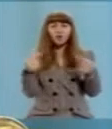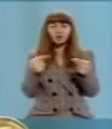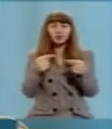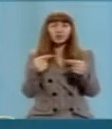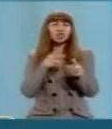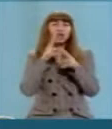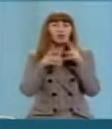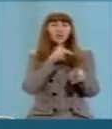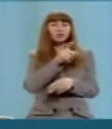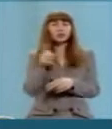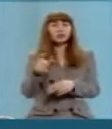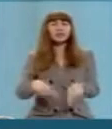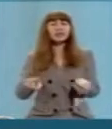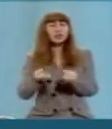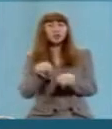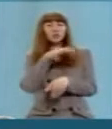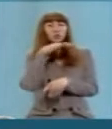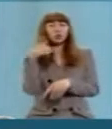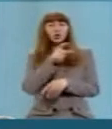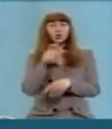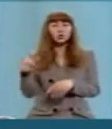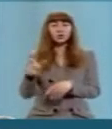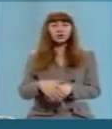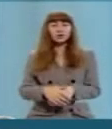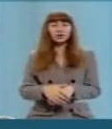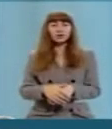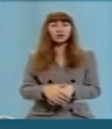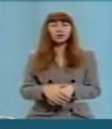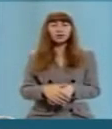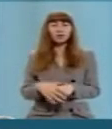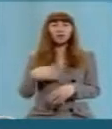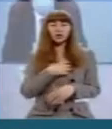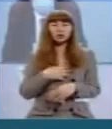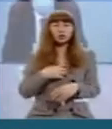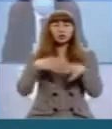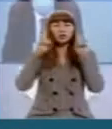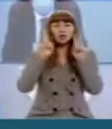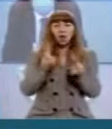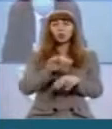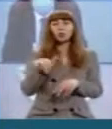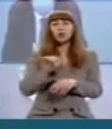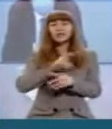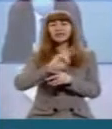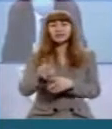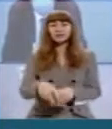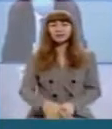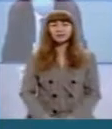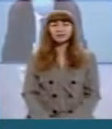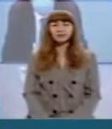үреге бой алдырмау керек. Сондай-ақ жөнсіз әрекетке барып дәрігерлерге тіл